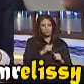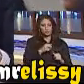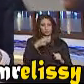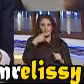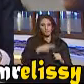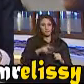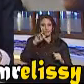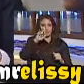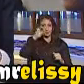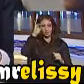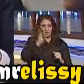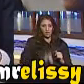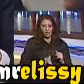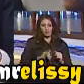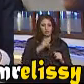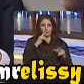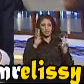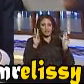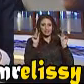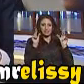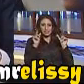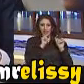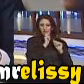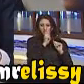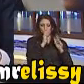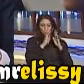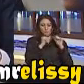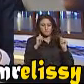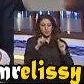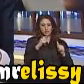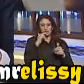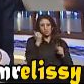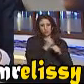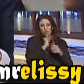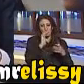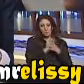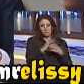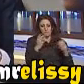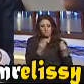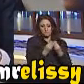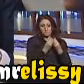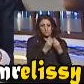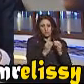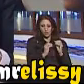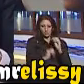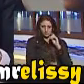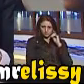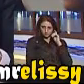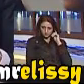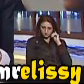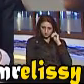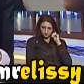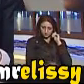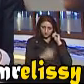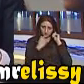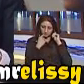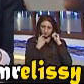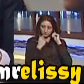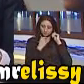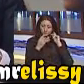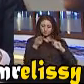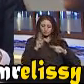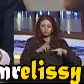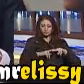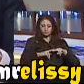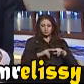الغتيت الزميل بالتلفزيون المصري وزميل المرحوم عبدو عباس المذيع بالقناة الأولى. النهاردة